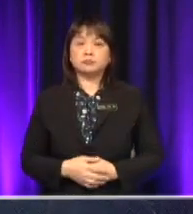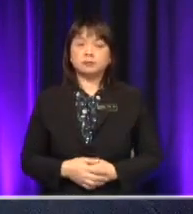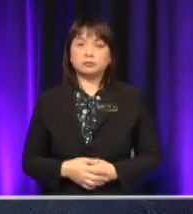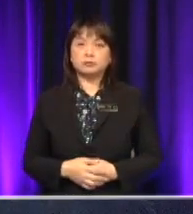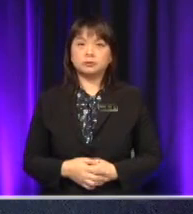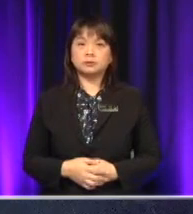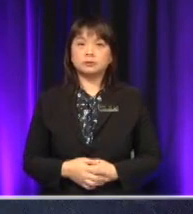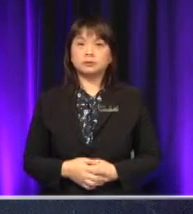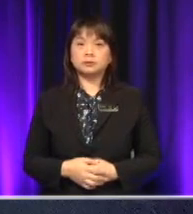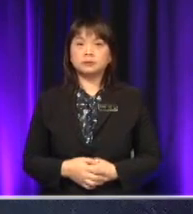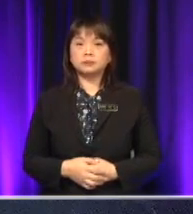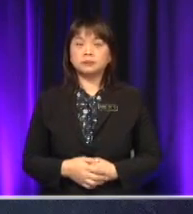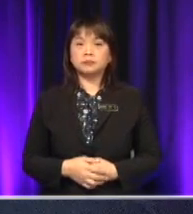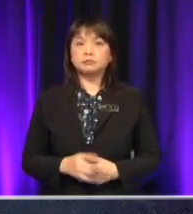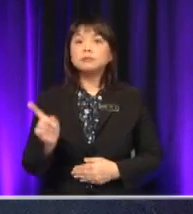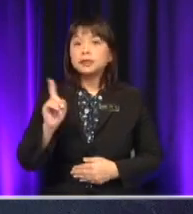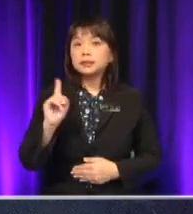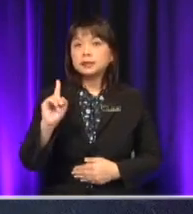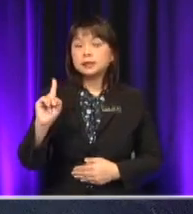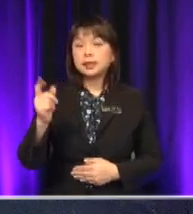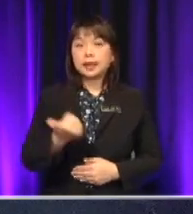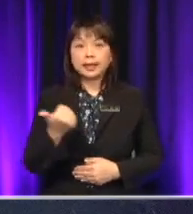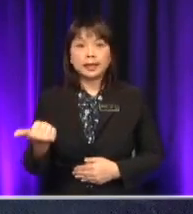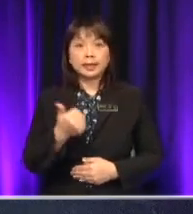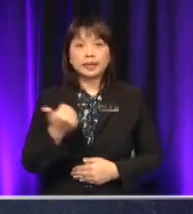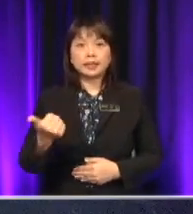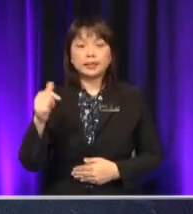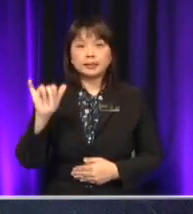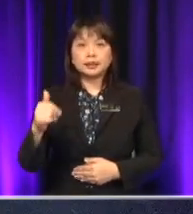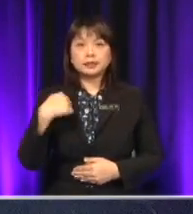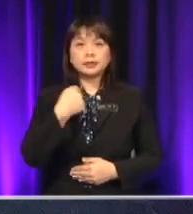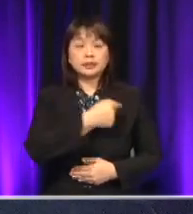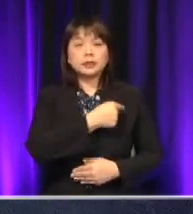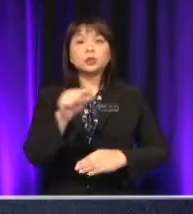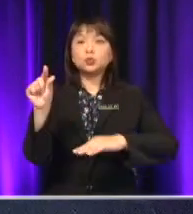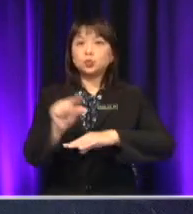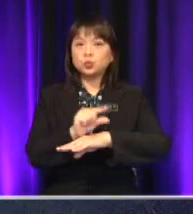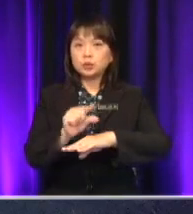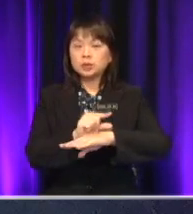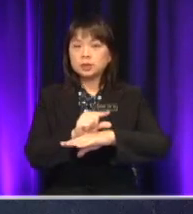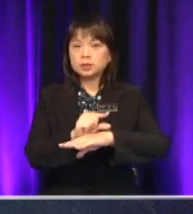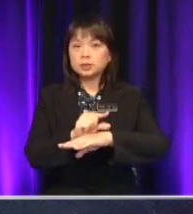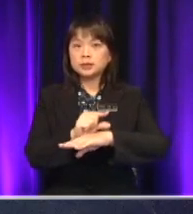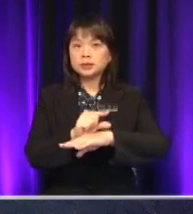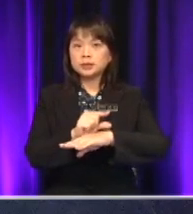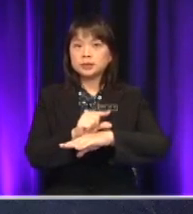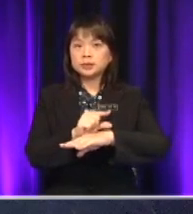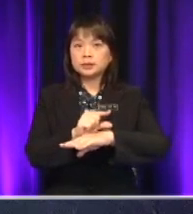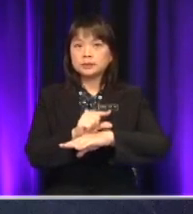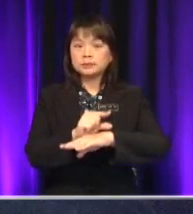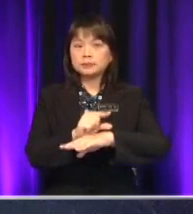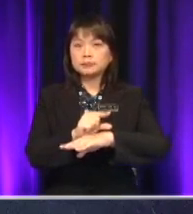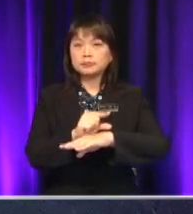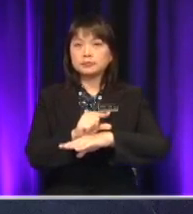lepeh. Okey, mana boleh tak tolong angkat? Ingat lagi tak? Beaker saya rasa, adakah